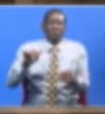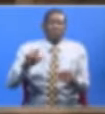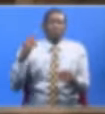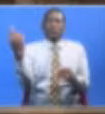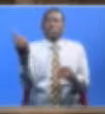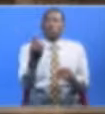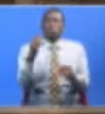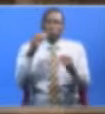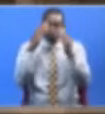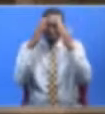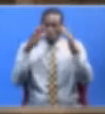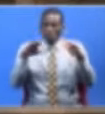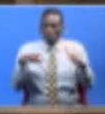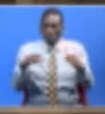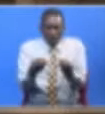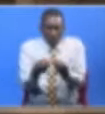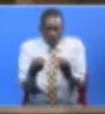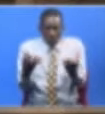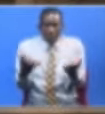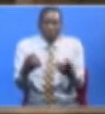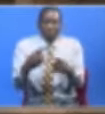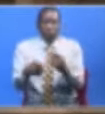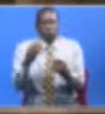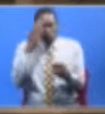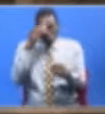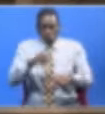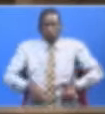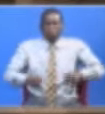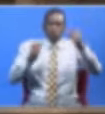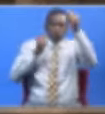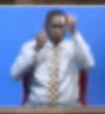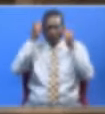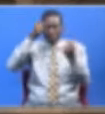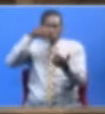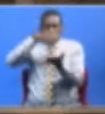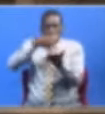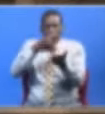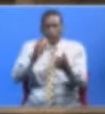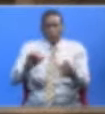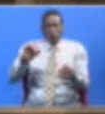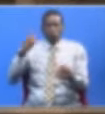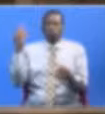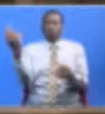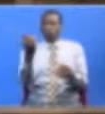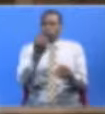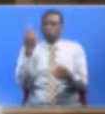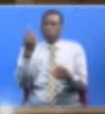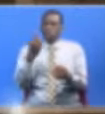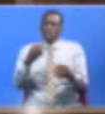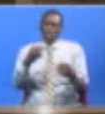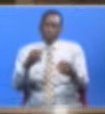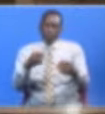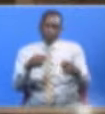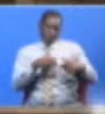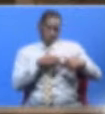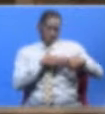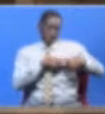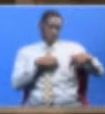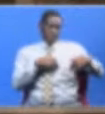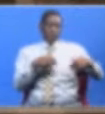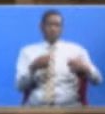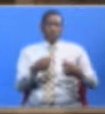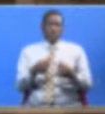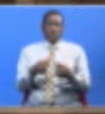kwamba Jenerali Mkuu wa majeshi alikuwemo kwenye ndege hiyo. Ujumbe ulikuwa unatathminiwa, walikuwa na